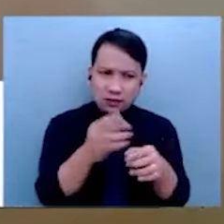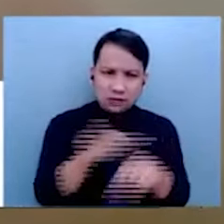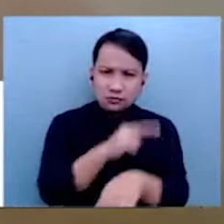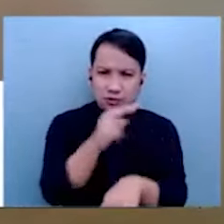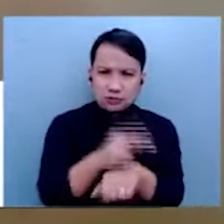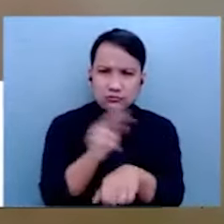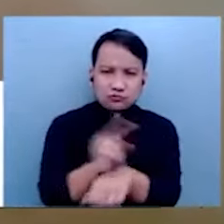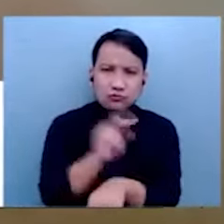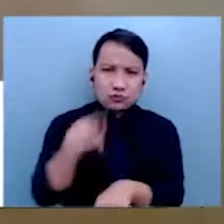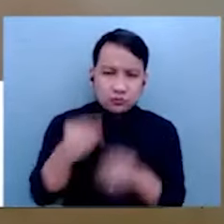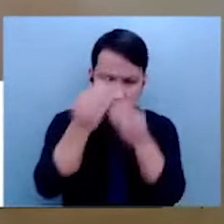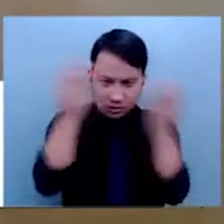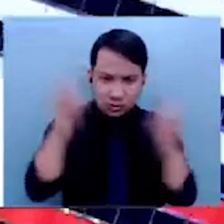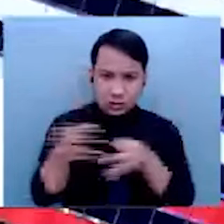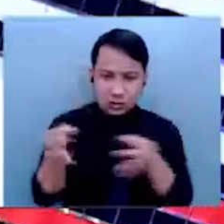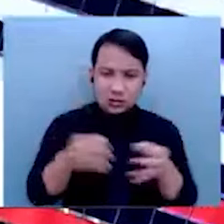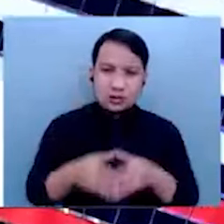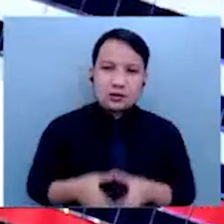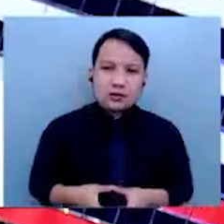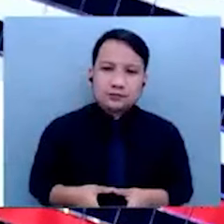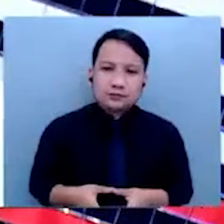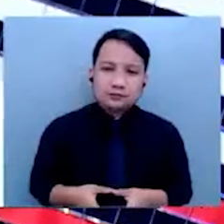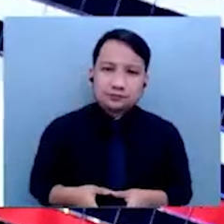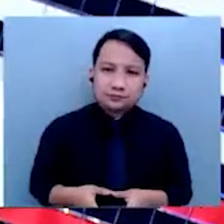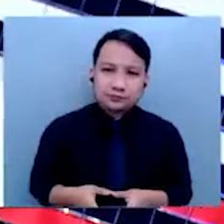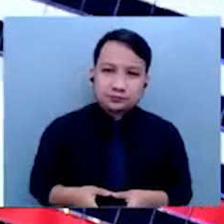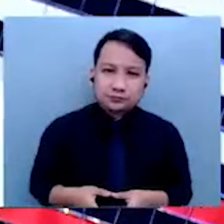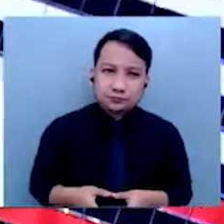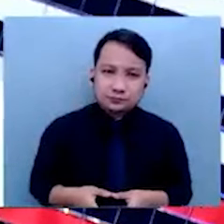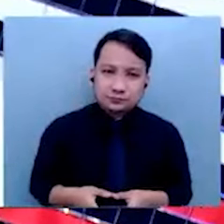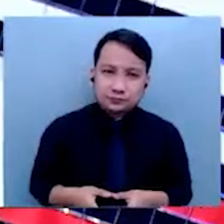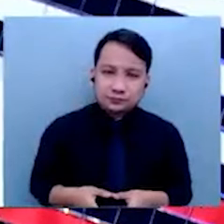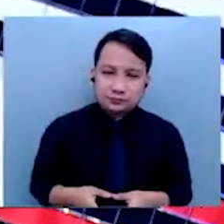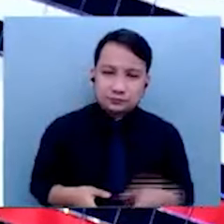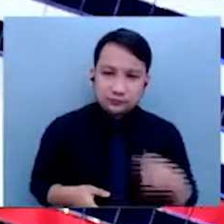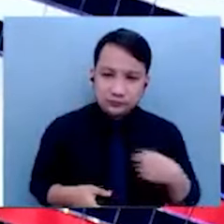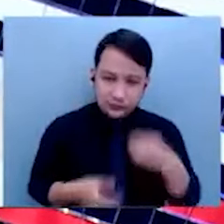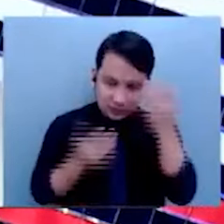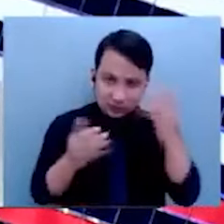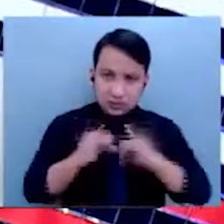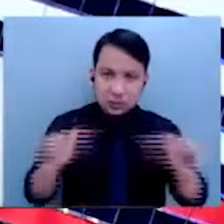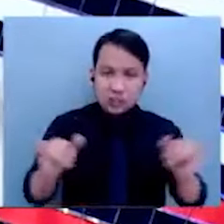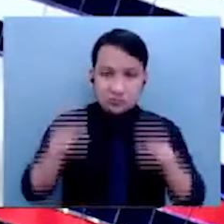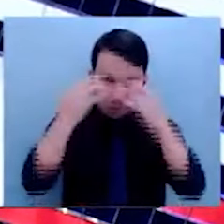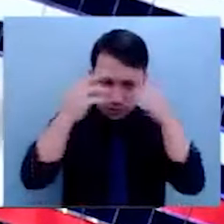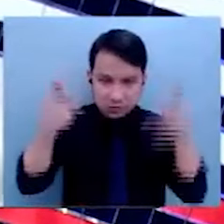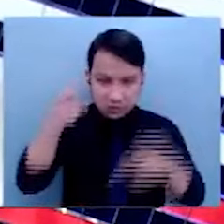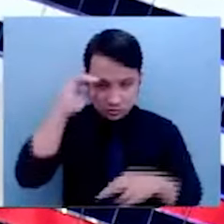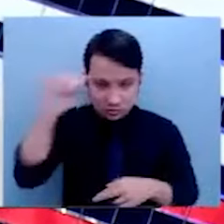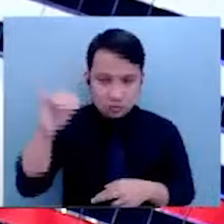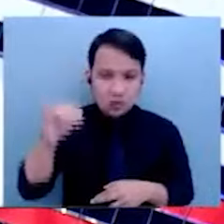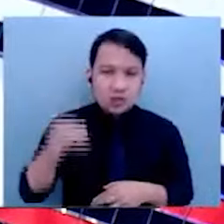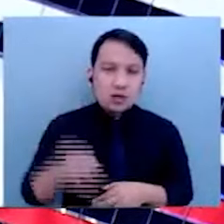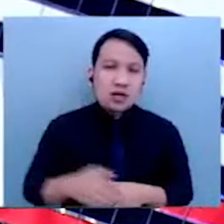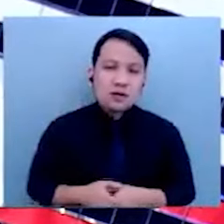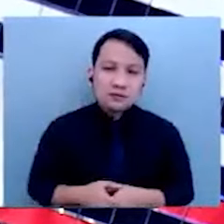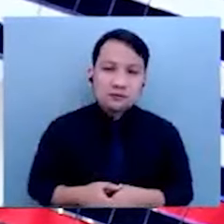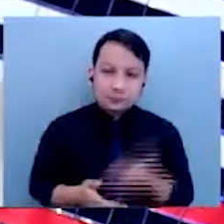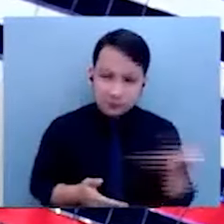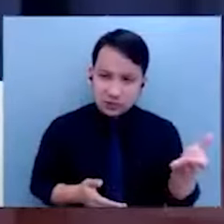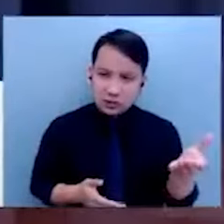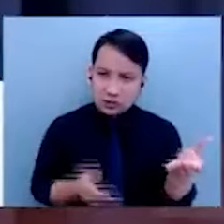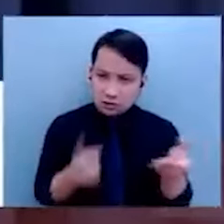ganon maipirmi natin. All right, maraming salamat, Kalyoti. Manila Mayor Isko Moreno Domagoso.